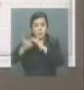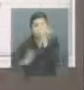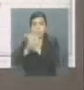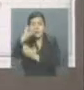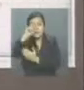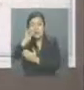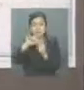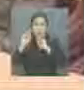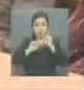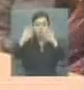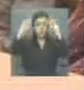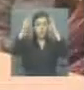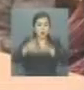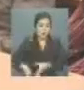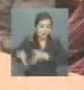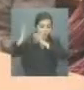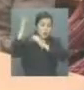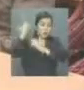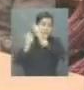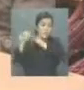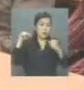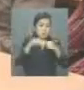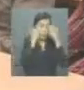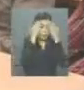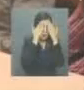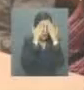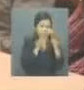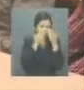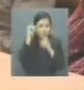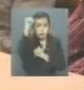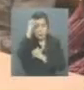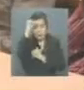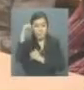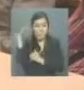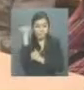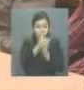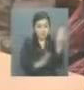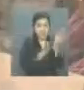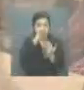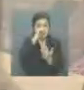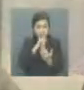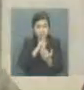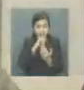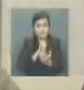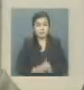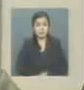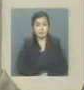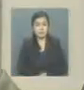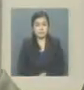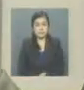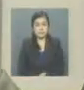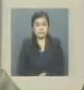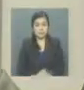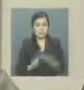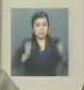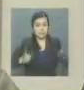นาย้อนมองประวัติศาสตร์เมื่อมุสลิมภารตะจากเมืองสุรัตสู่สยาม มัสยิดกูตินอิสลาม